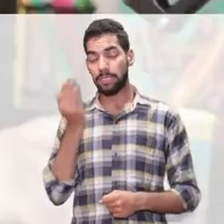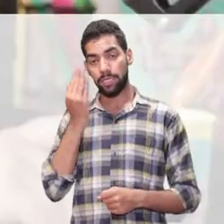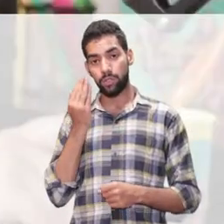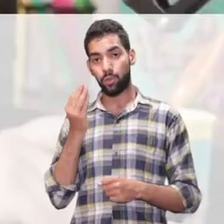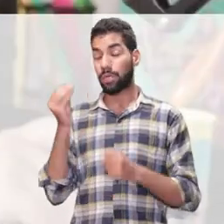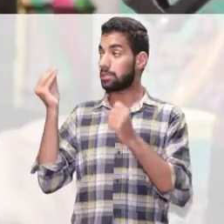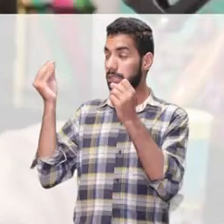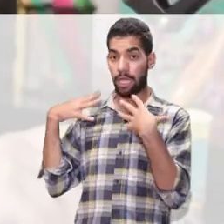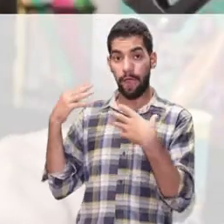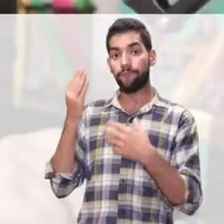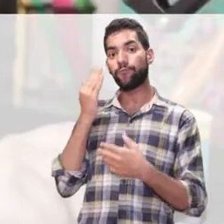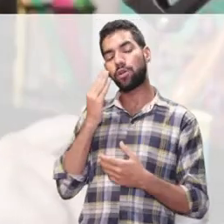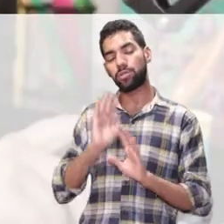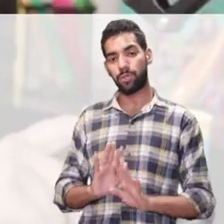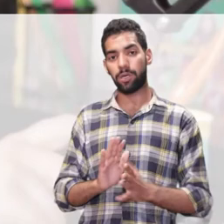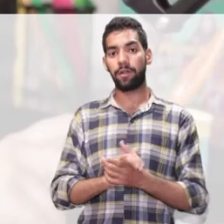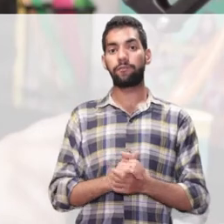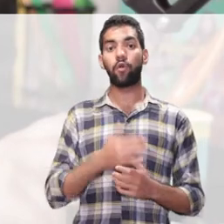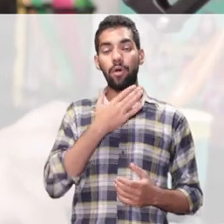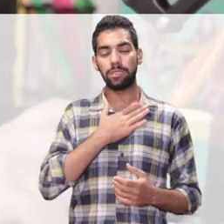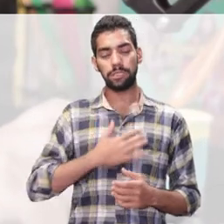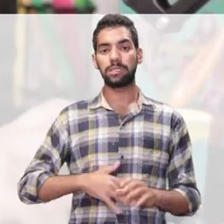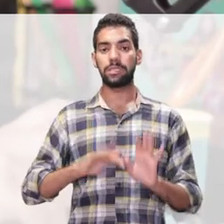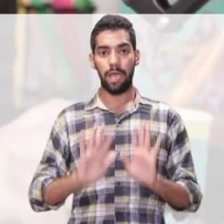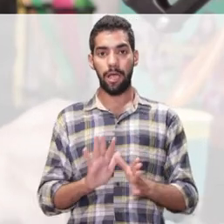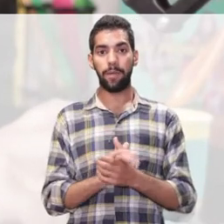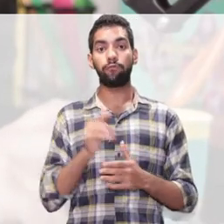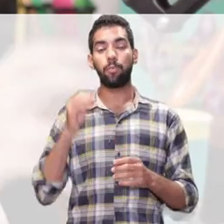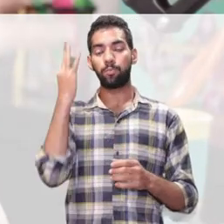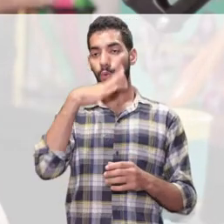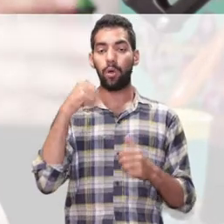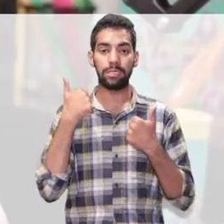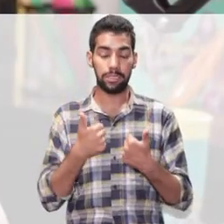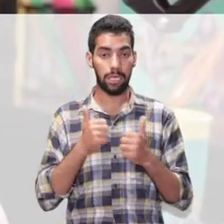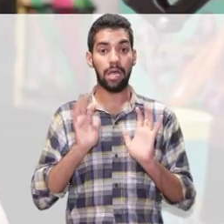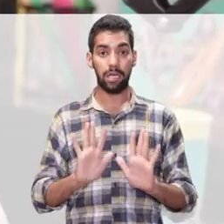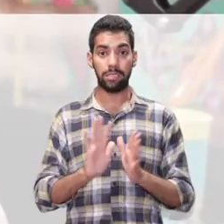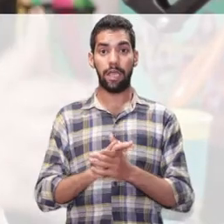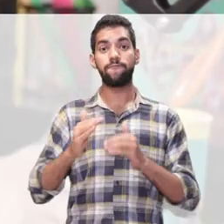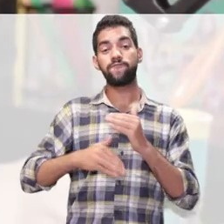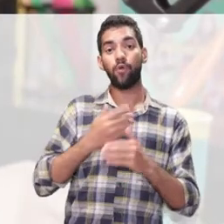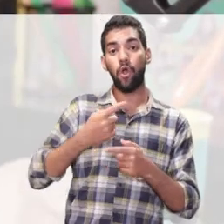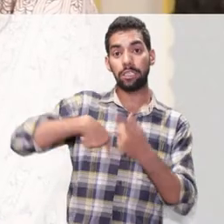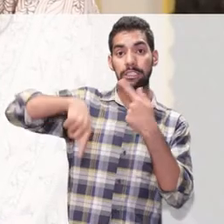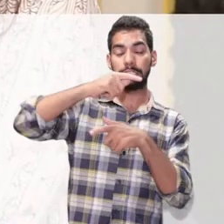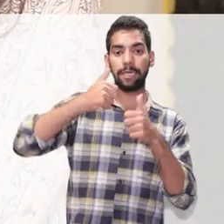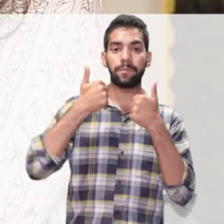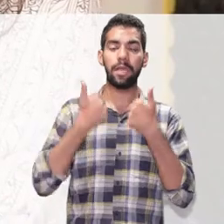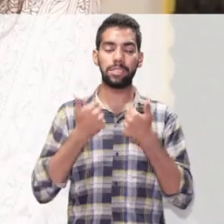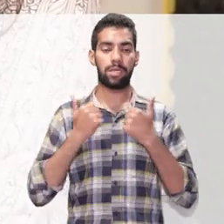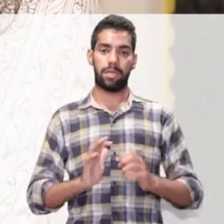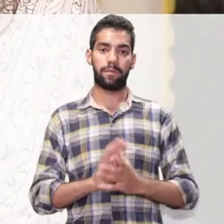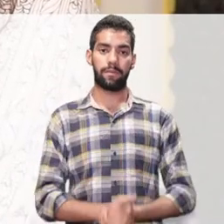करें शेयर करें और बस यह त्यौहार टू ब्यूटीफुल वेपंस इन कैरियर यह जरा बढ़ा योर वेपंस